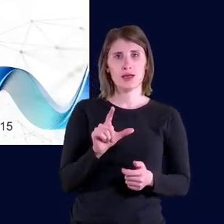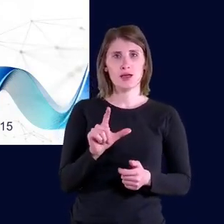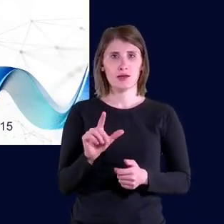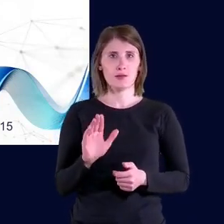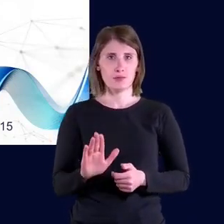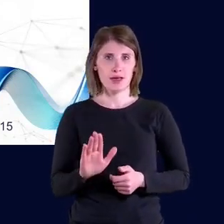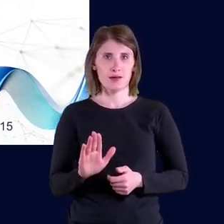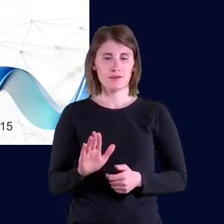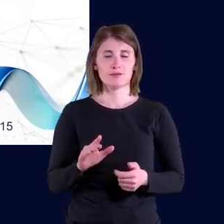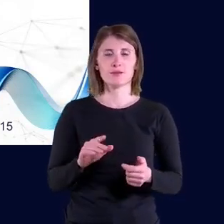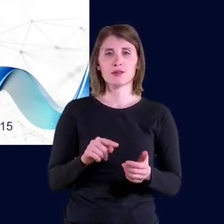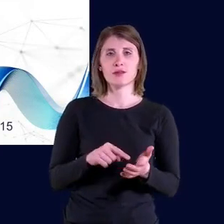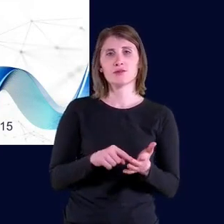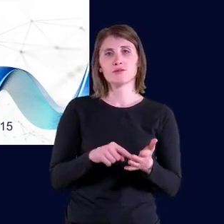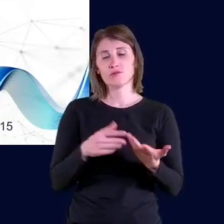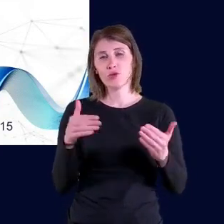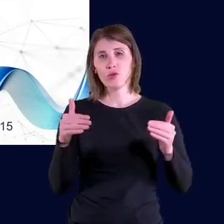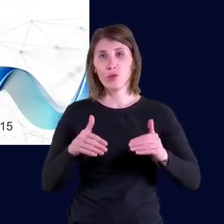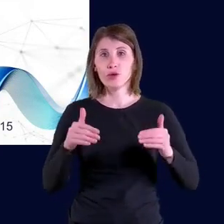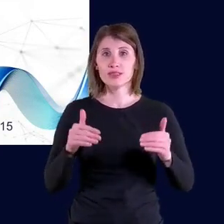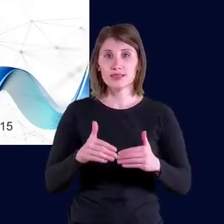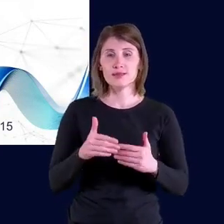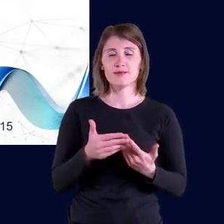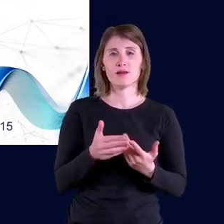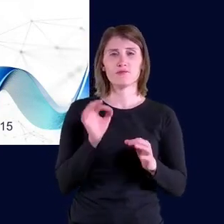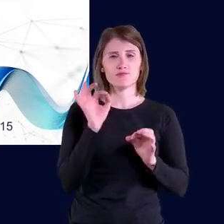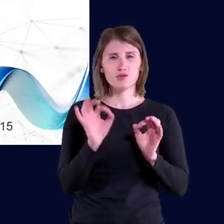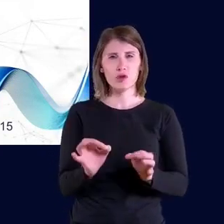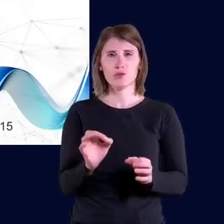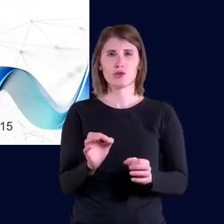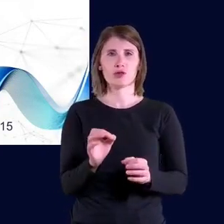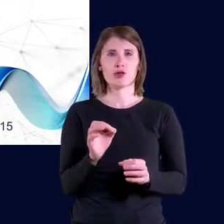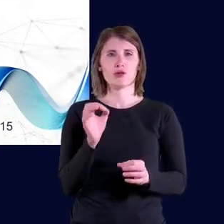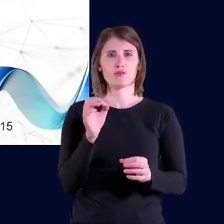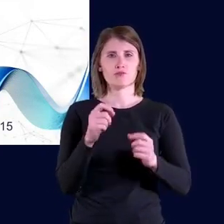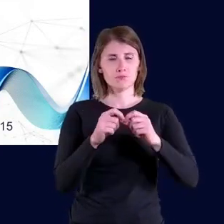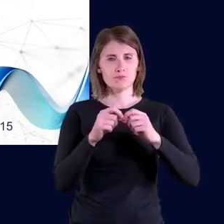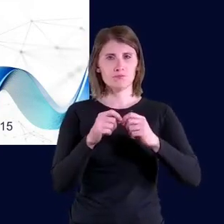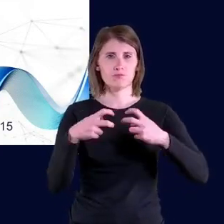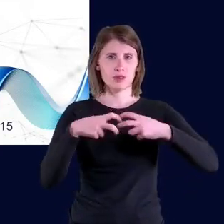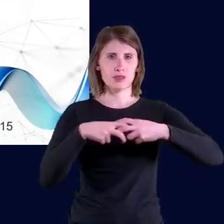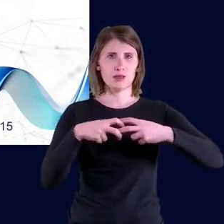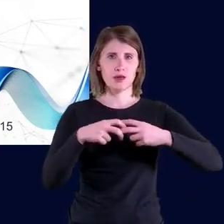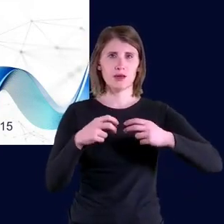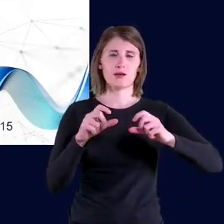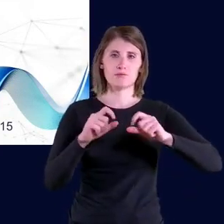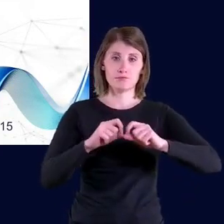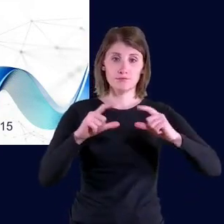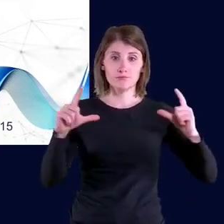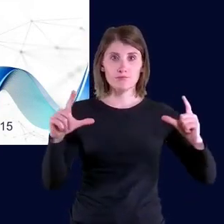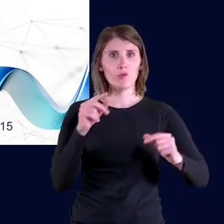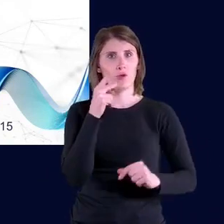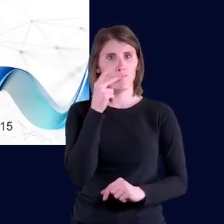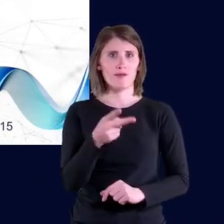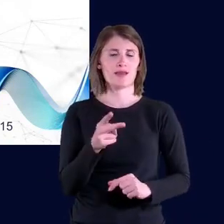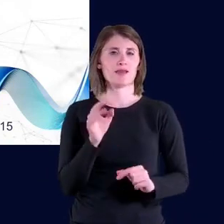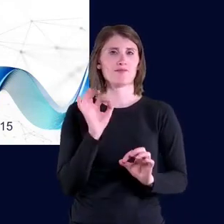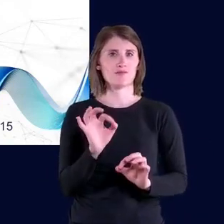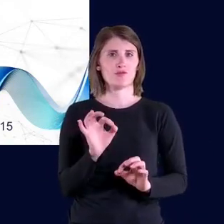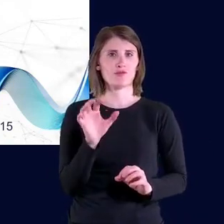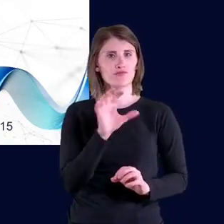typu obiektów aby umożliwić ich poprawne wyświetlanie w przeglądarce internetowej i zapoznawanie się z takimi